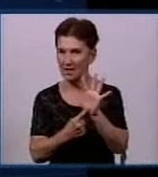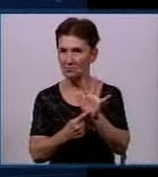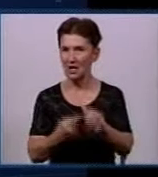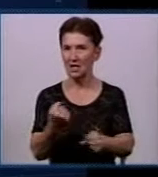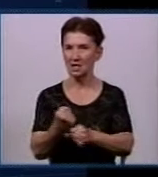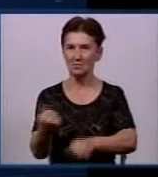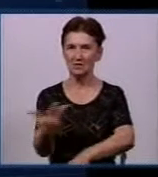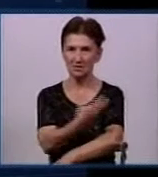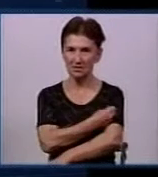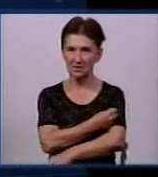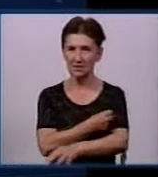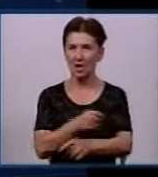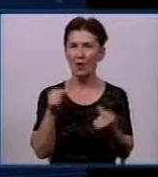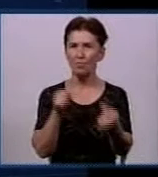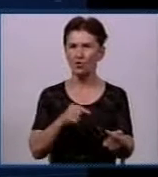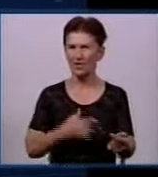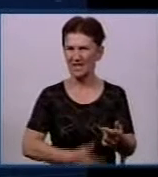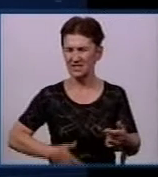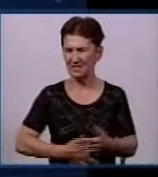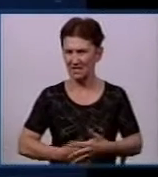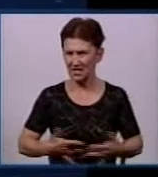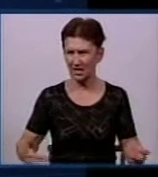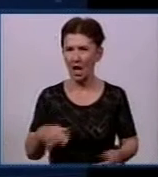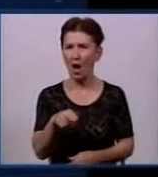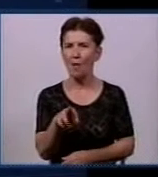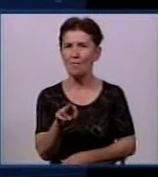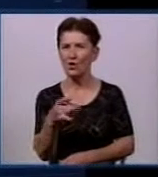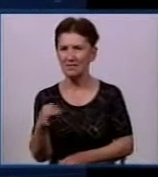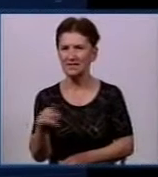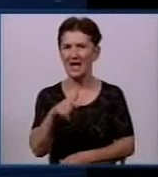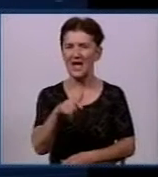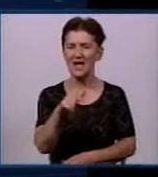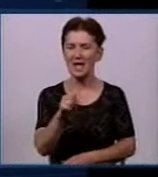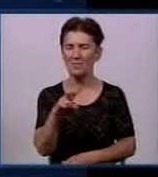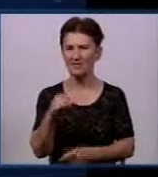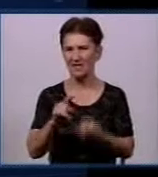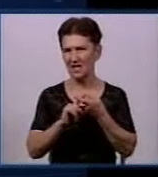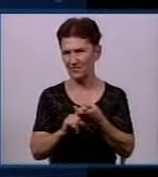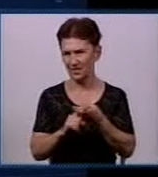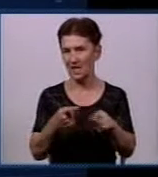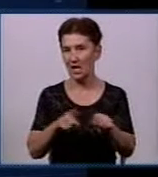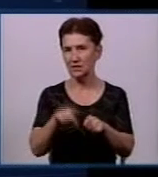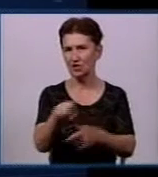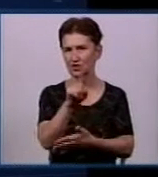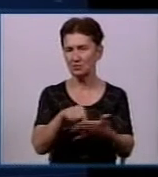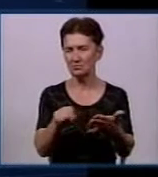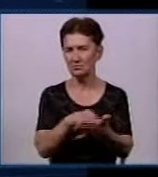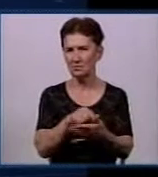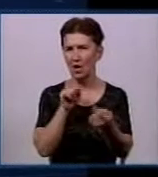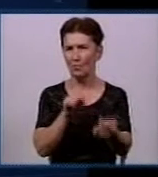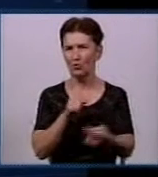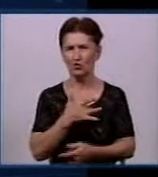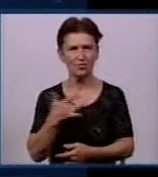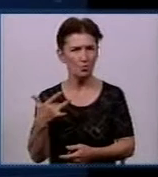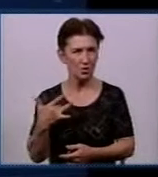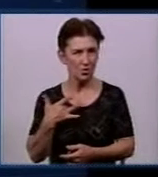із препаратами від дифтерії, кашлюку, правця, поліомієліту та гемофільної інфекції. Також скасували ревакцинацію проти